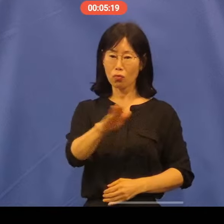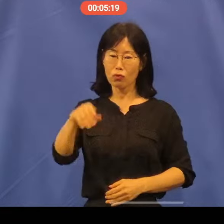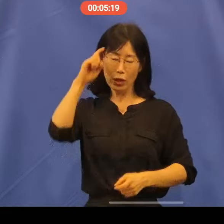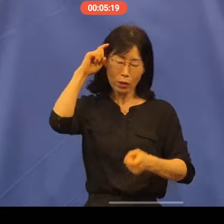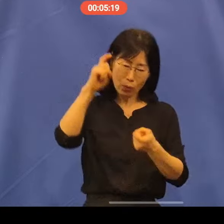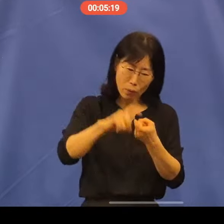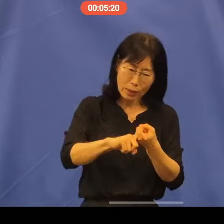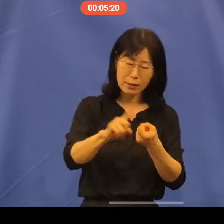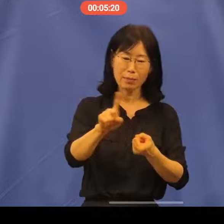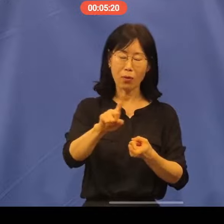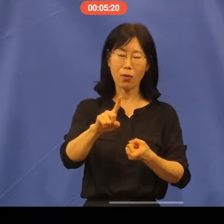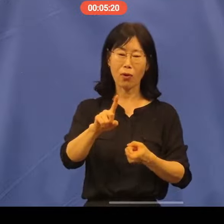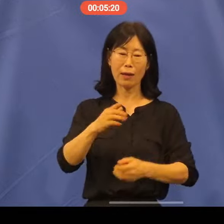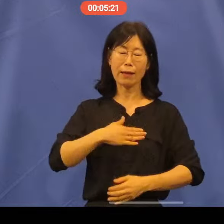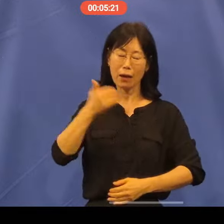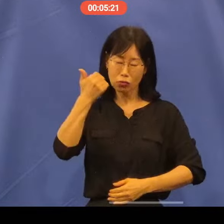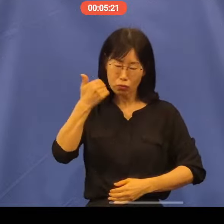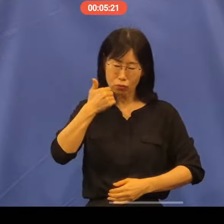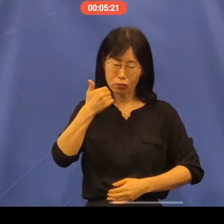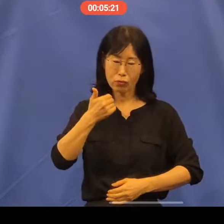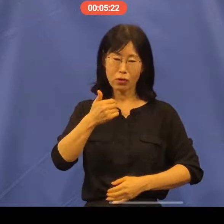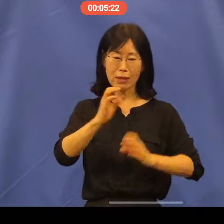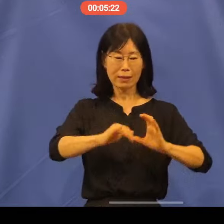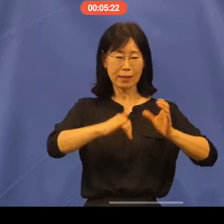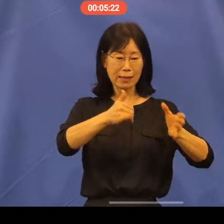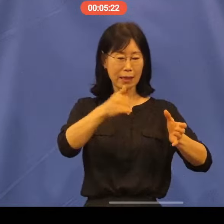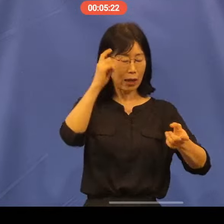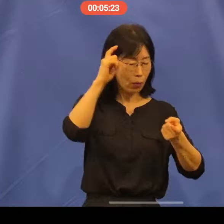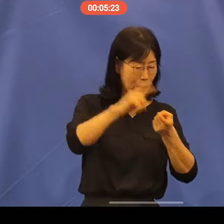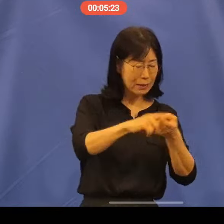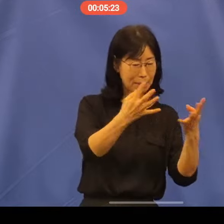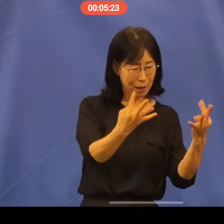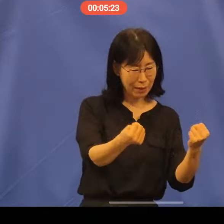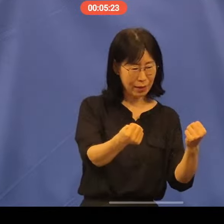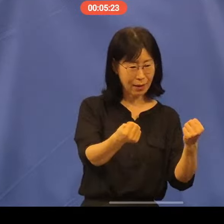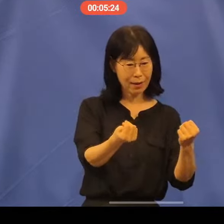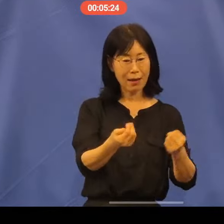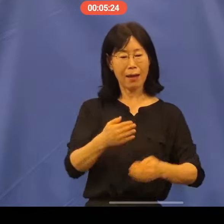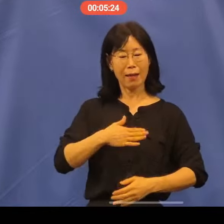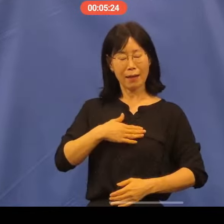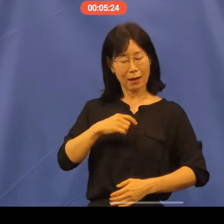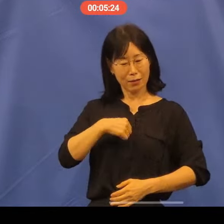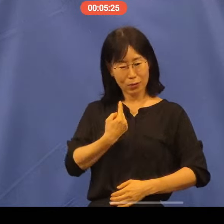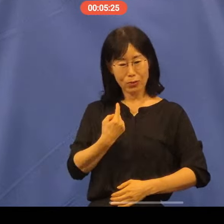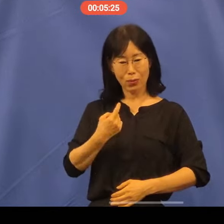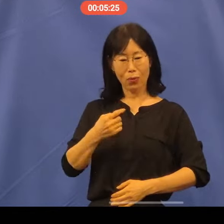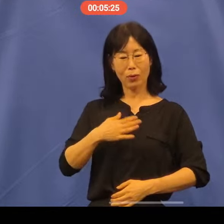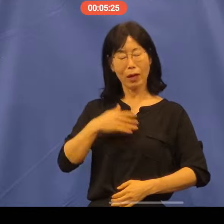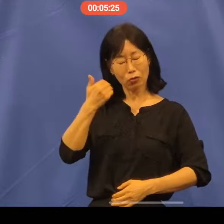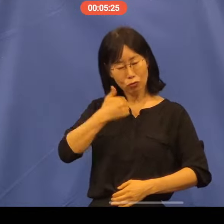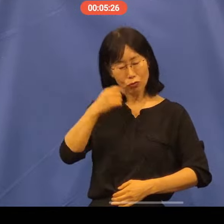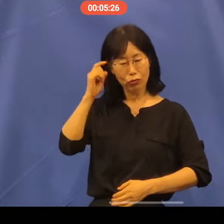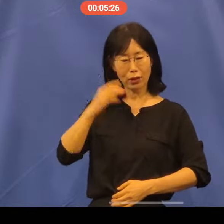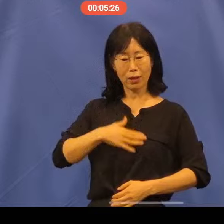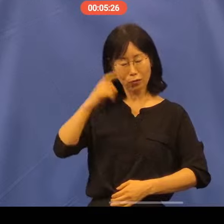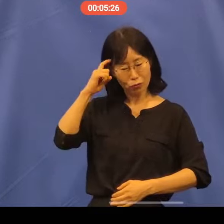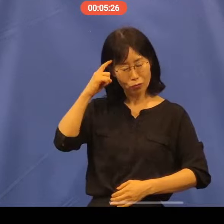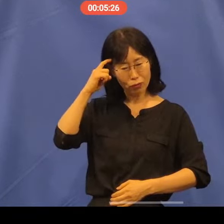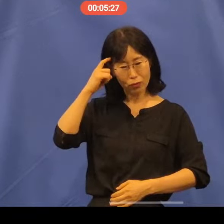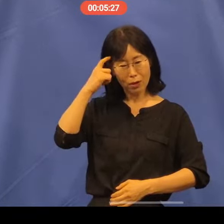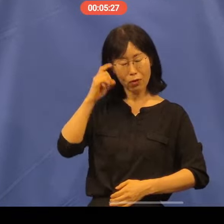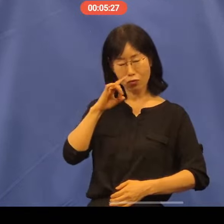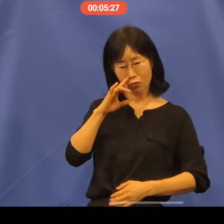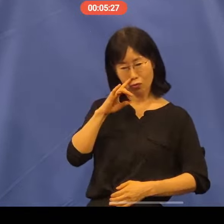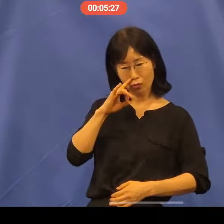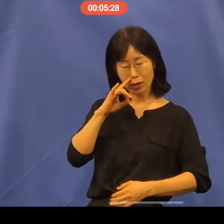많습니다. 나에 대해서 골몰하죠. 나는 누구인가? 아무리 물어도 답이 없어요. 내가 누구인가를 모르니까 내가 어떻게 살지 어떻게 알 수가